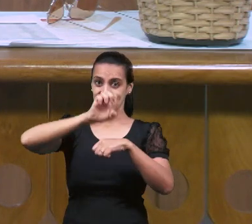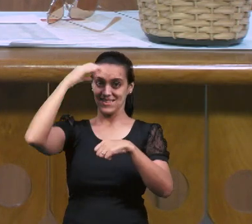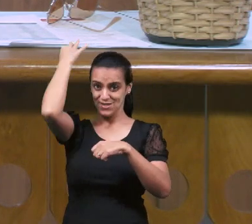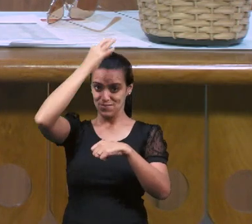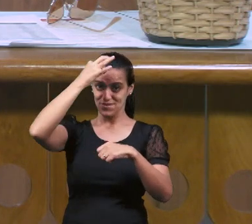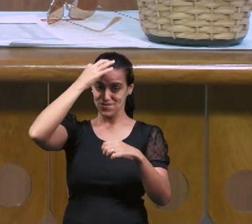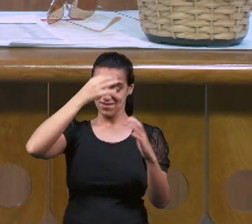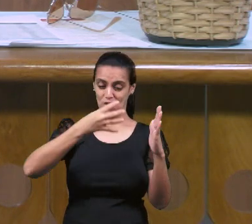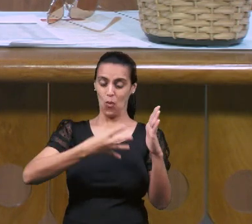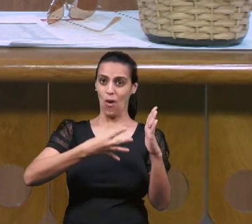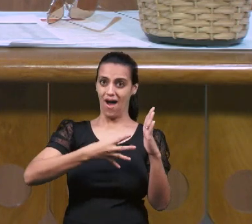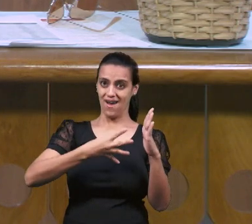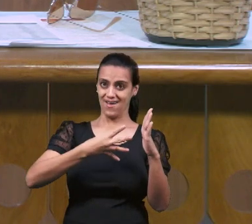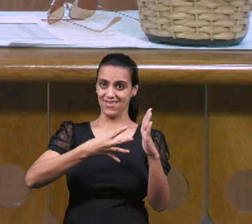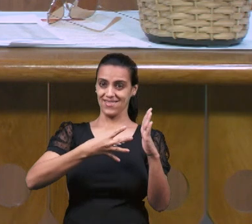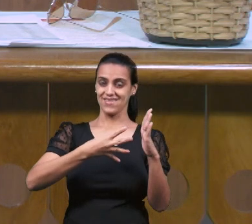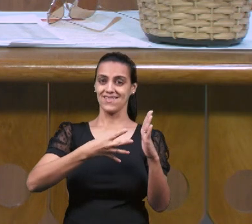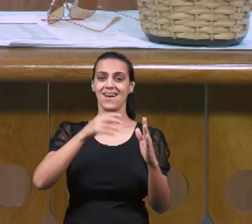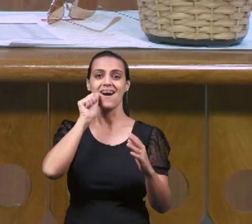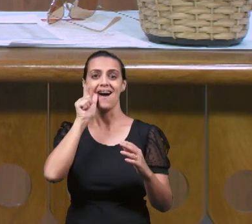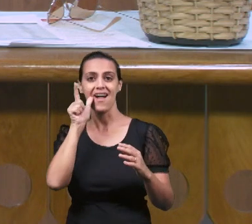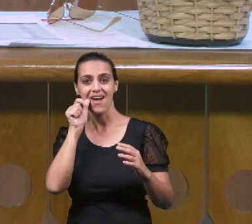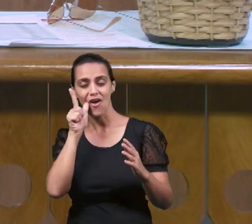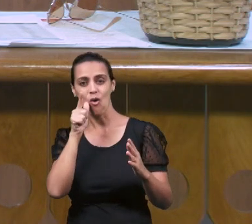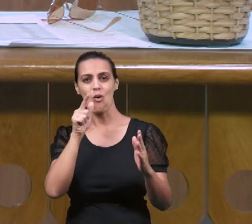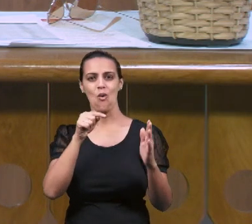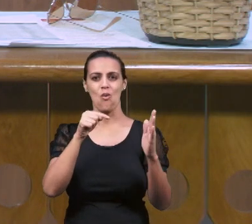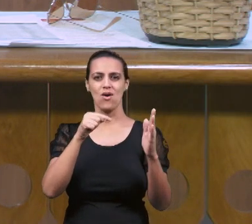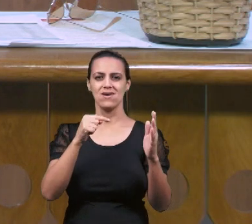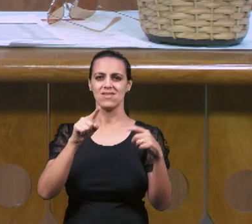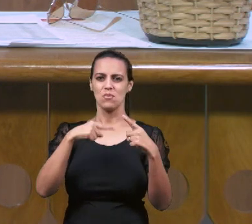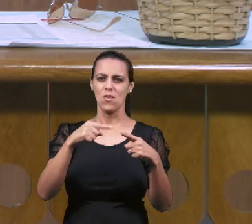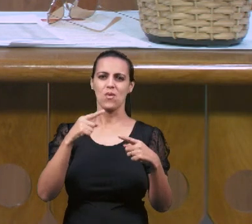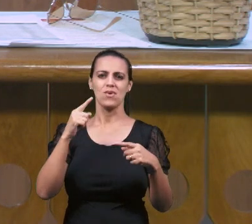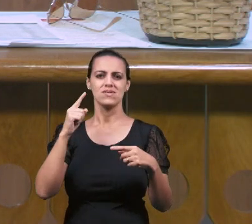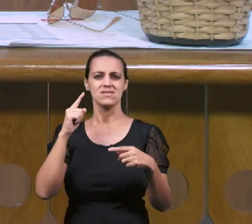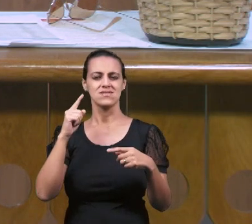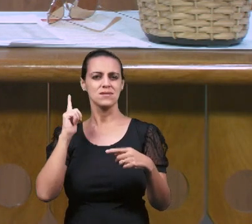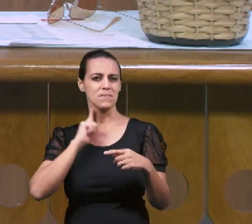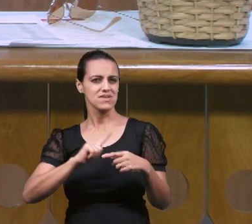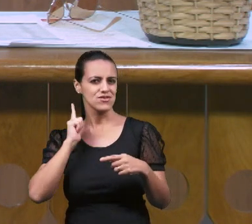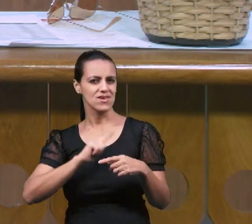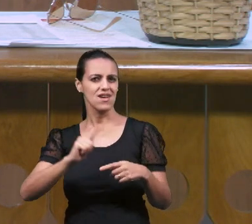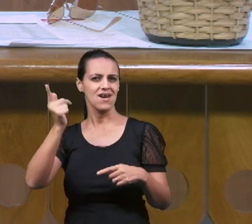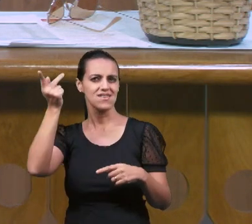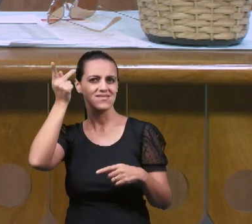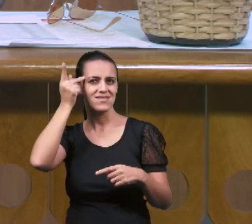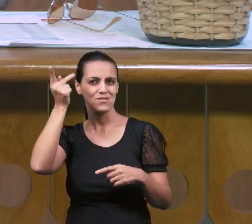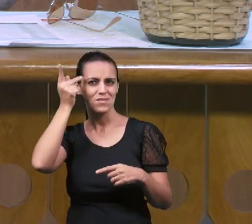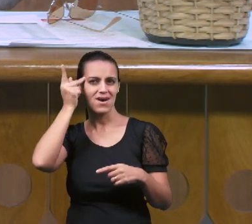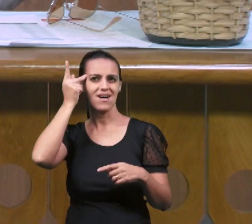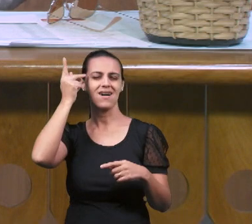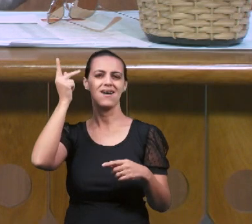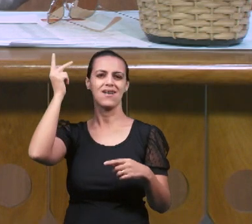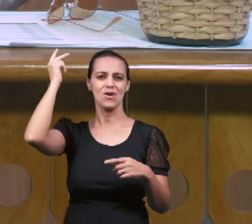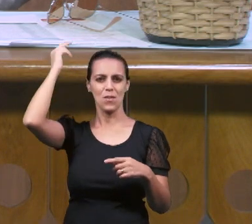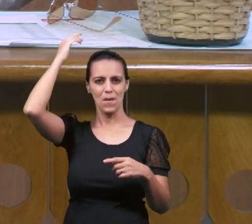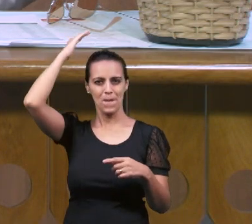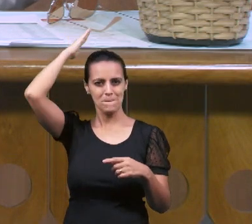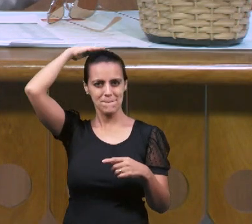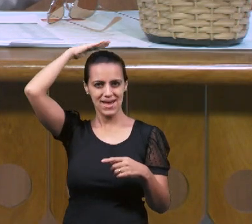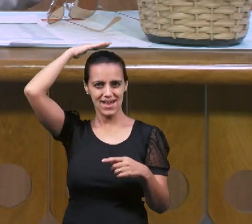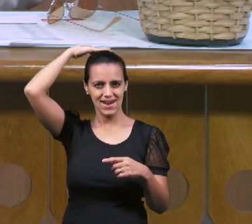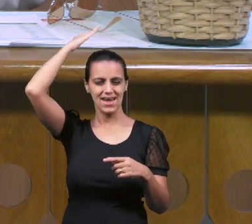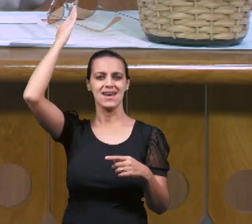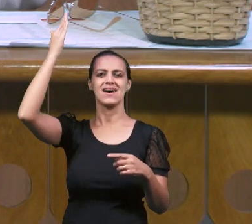Gerais, Rio Grande do Norte, São Paulo. Paraná, Rio de Janeiro et Ceará sont les